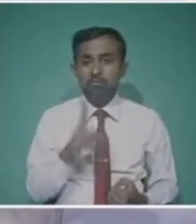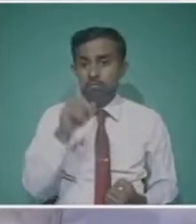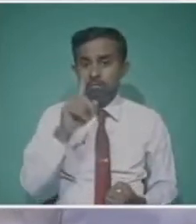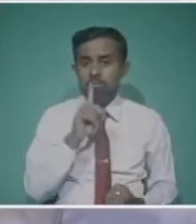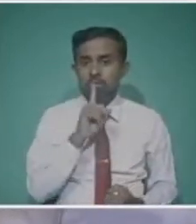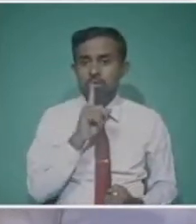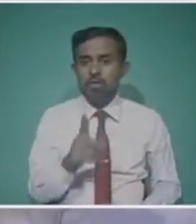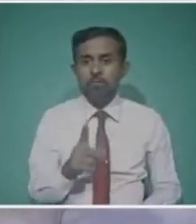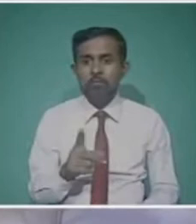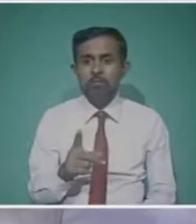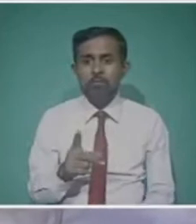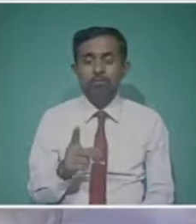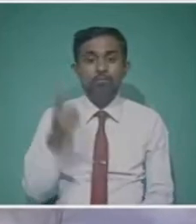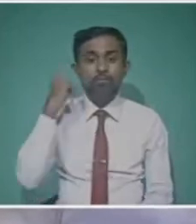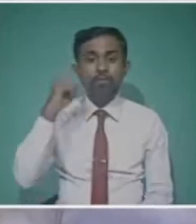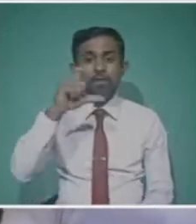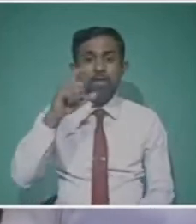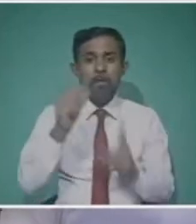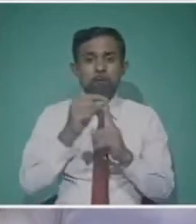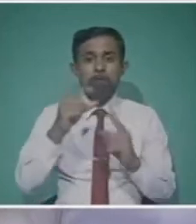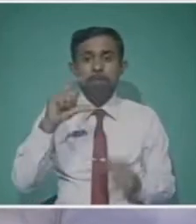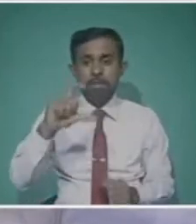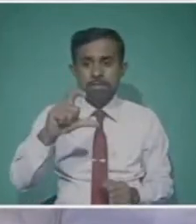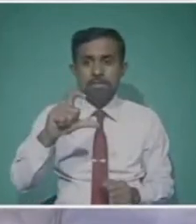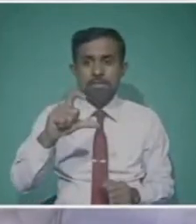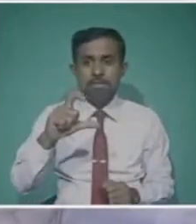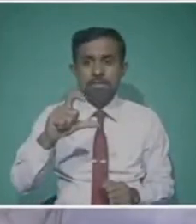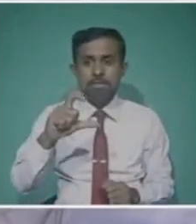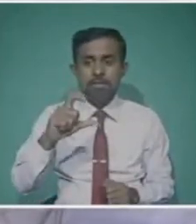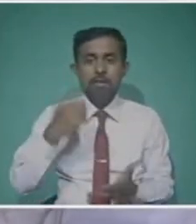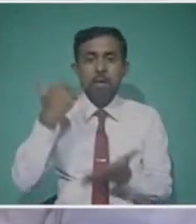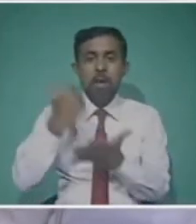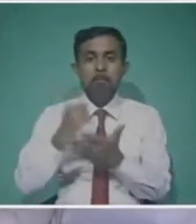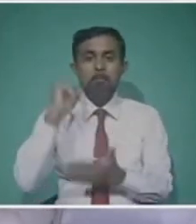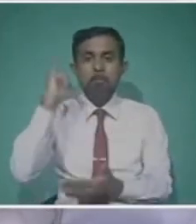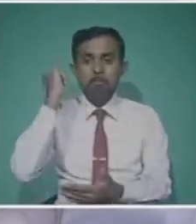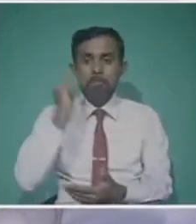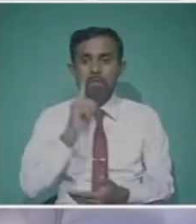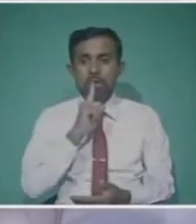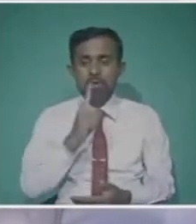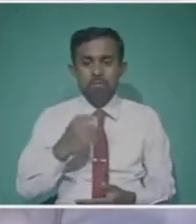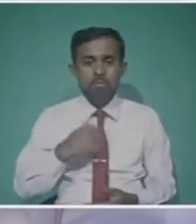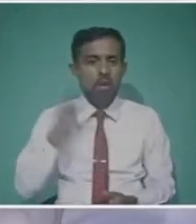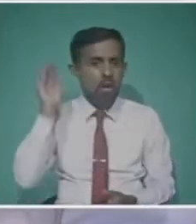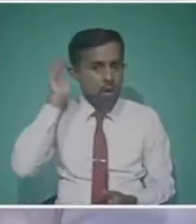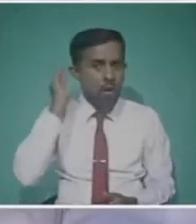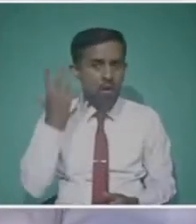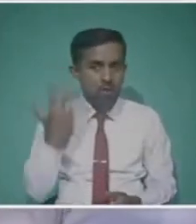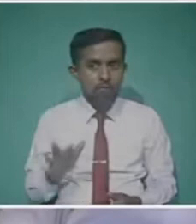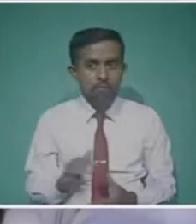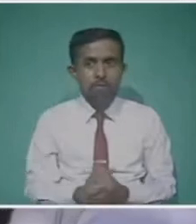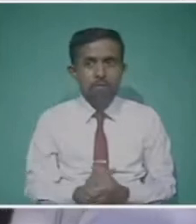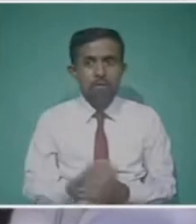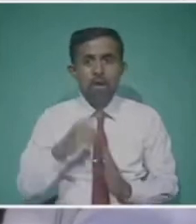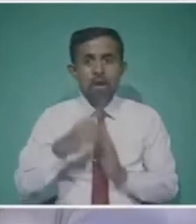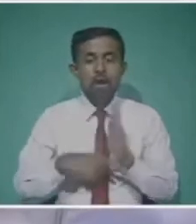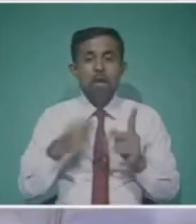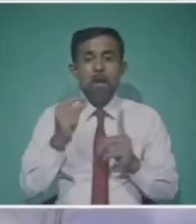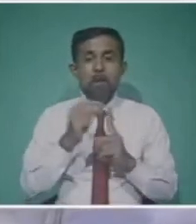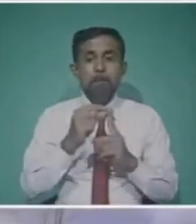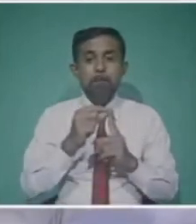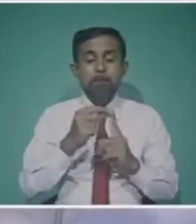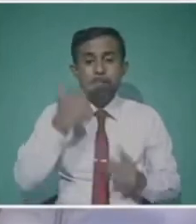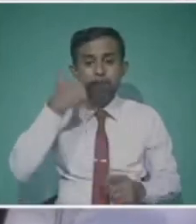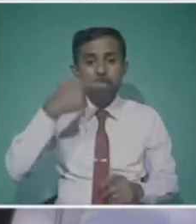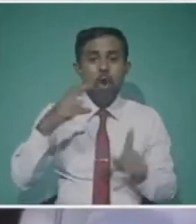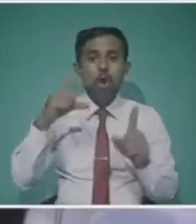කරනවා. එදා CPC එක මහ බැංකු අධිපතිතුමා කියනවා මම අහගෙන, ලංකා පෙට්‍රෝලියම් එකට